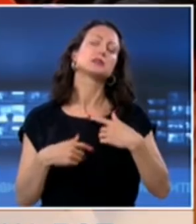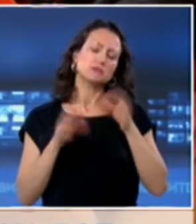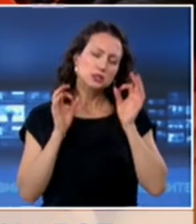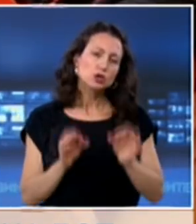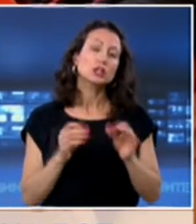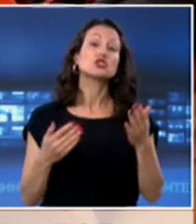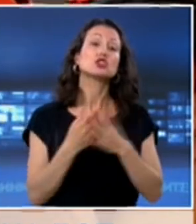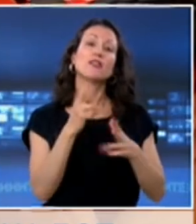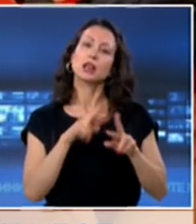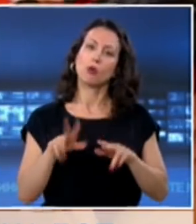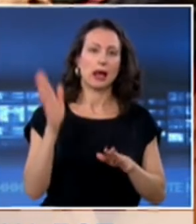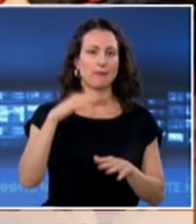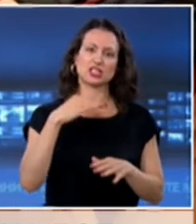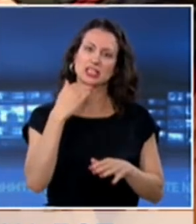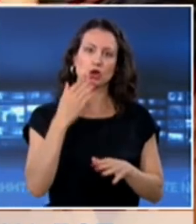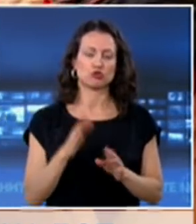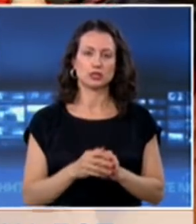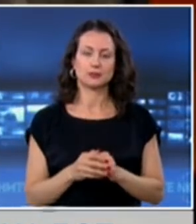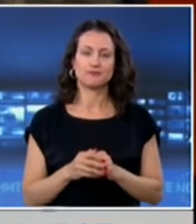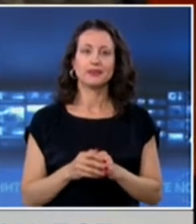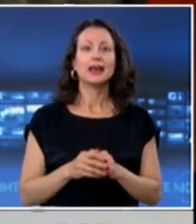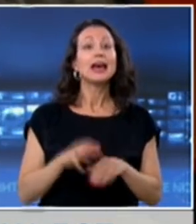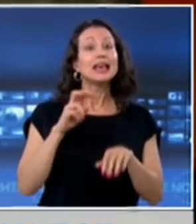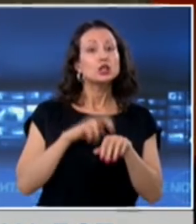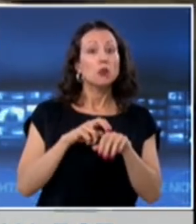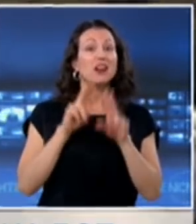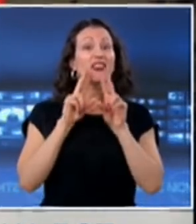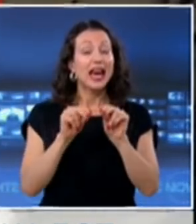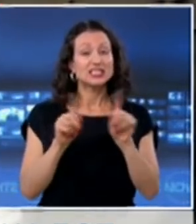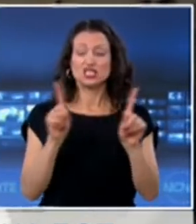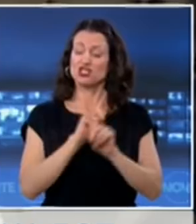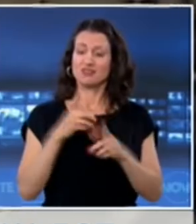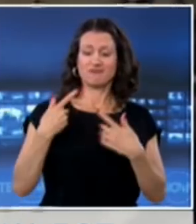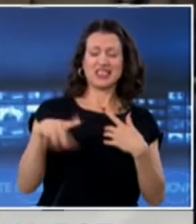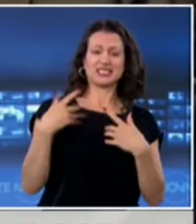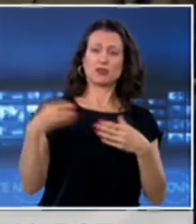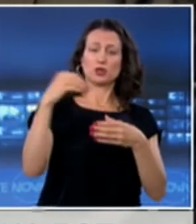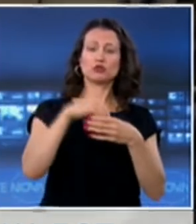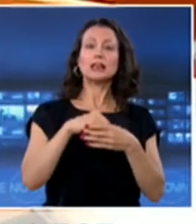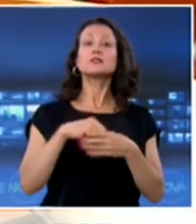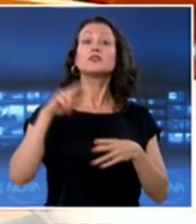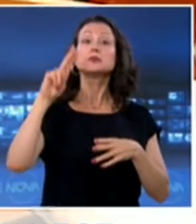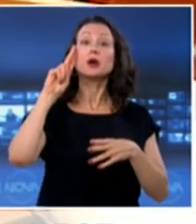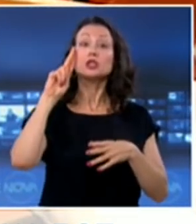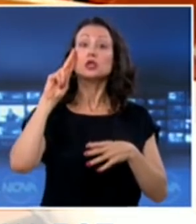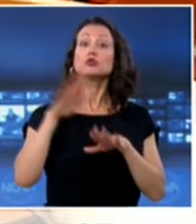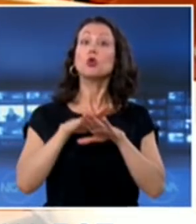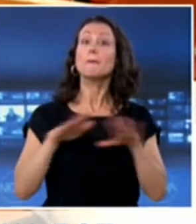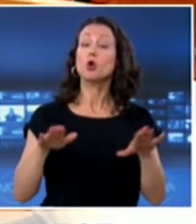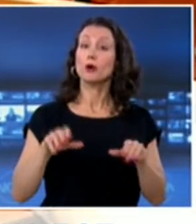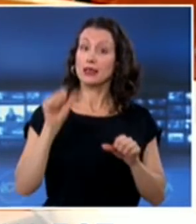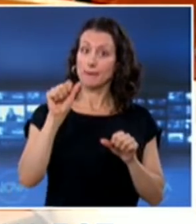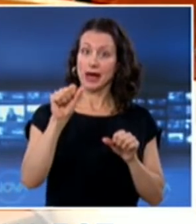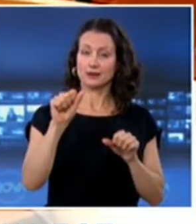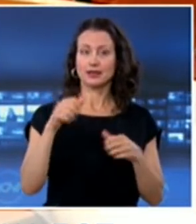също. Добрев беше категоричен, че не иска да участва в изпълнителното бюро на партията. А на финала на двудневното заседание